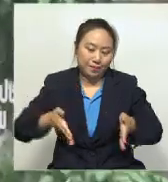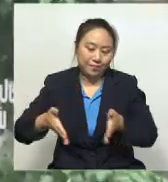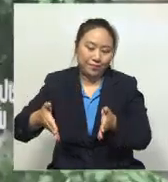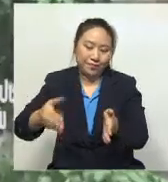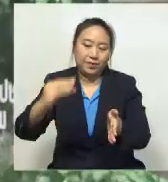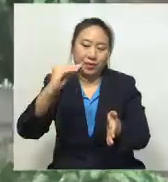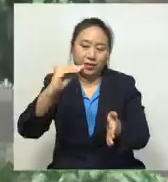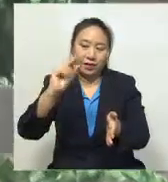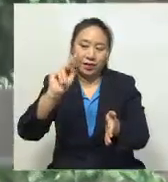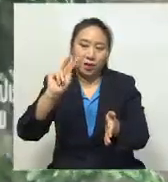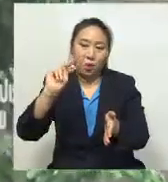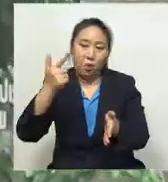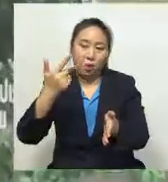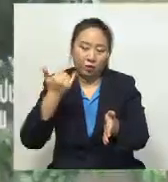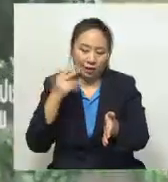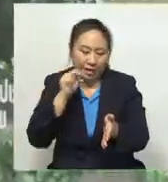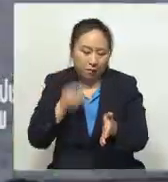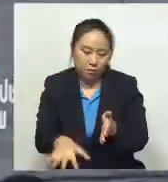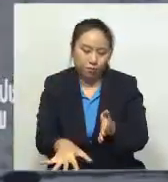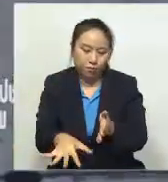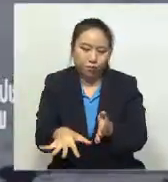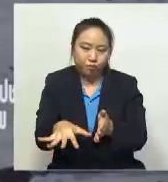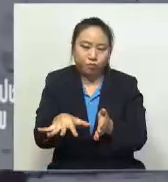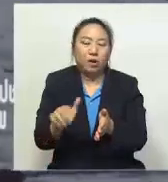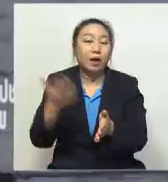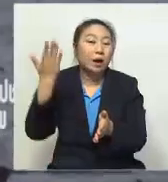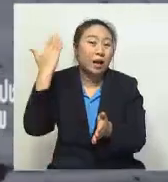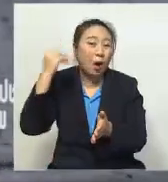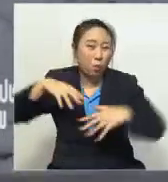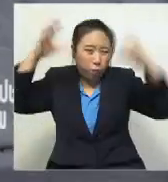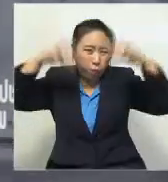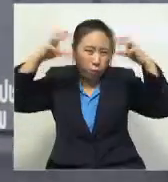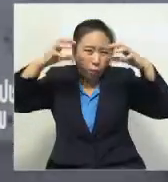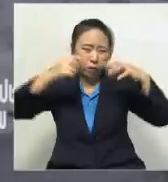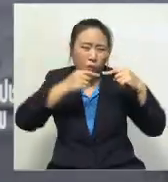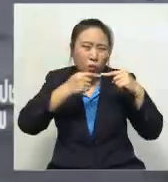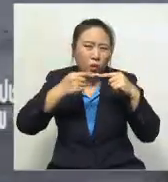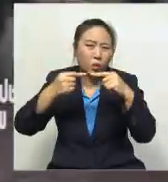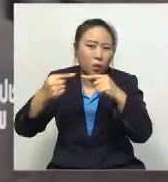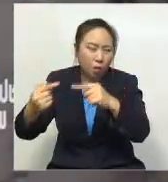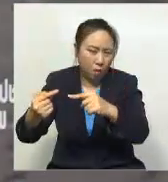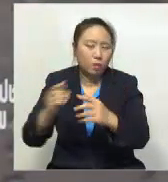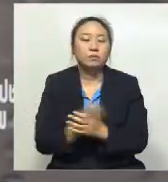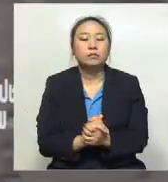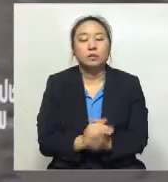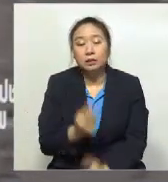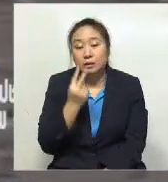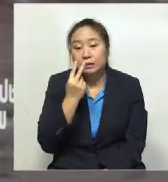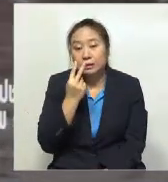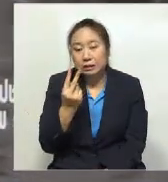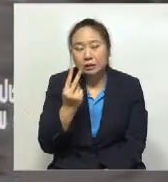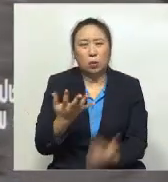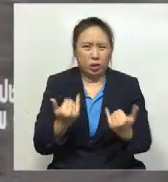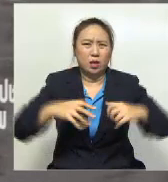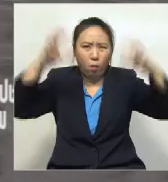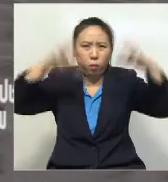จังหวัดหนองคายก็เพิ่มขึ้นอย่างรวดเร็วจากฝนที่ตกต่อเนื่องมาตั้งแต่เมื่อวานนี้นะคะในพื้นที่เองอย่างนี้เลยค่ะคือก็ยังมีฝนตก